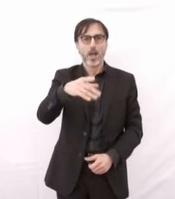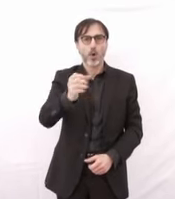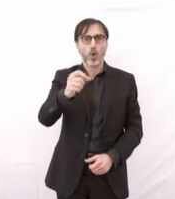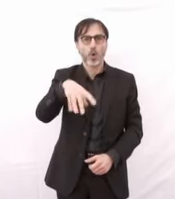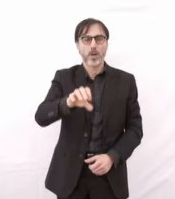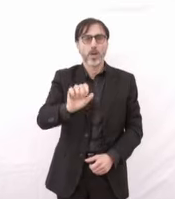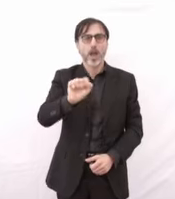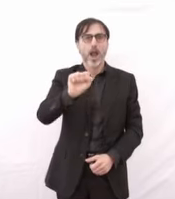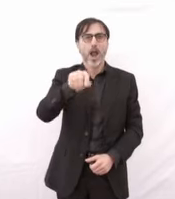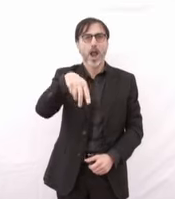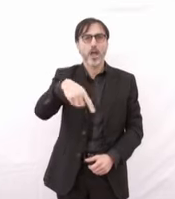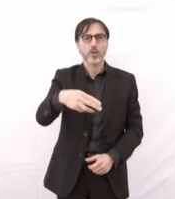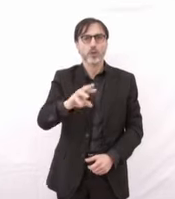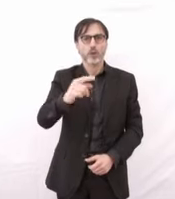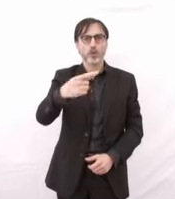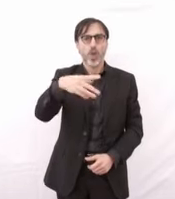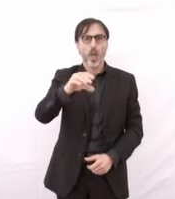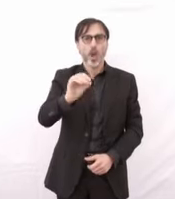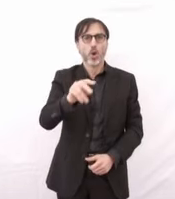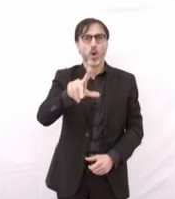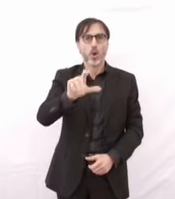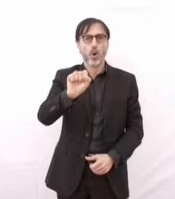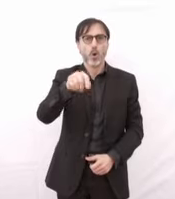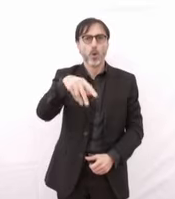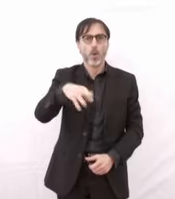Angelo Lombardi,